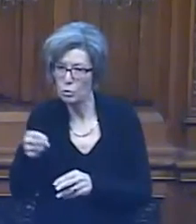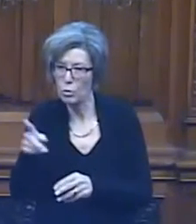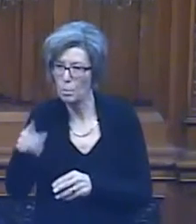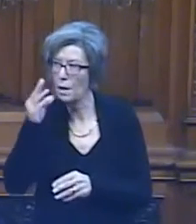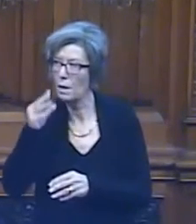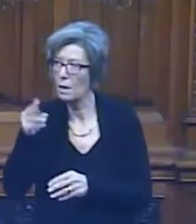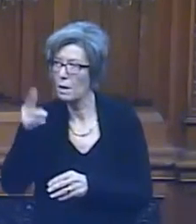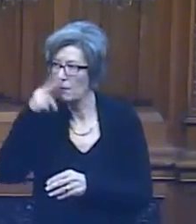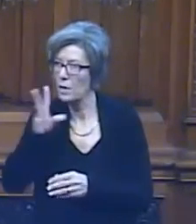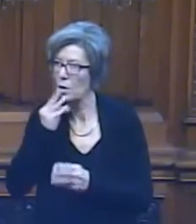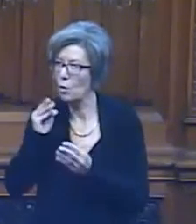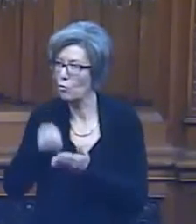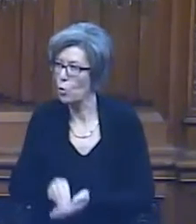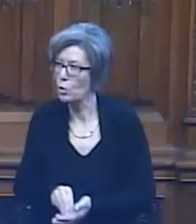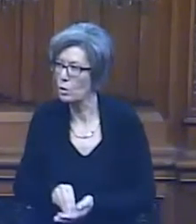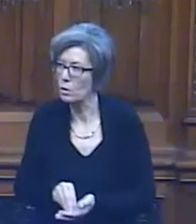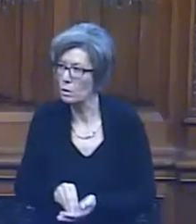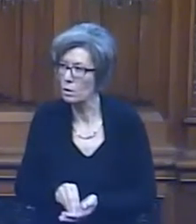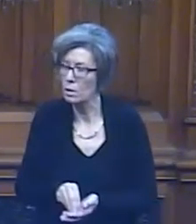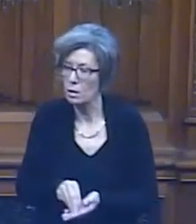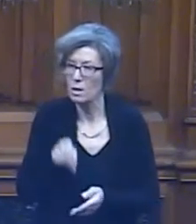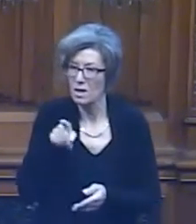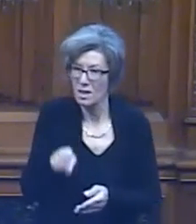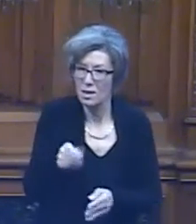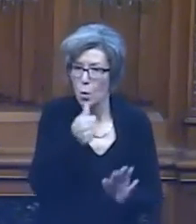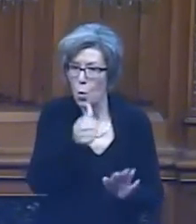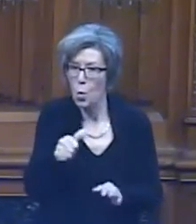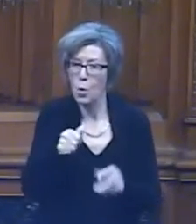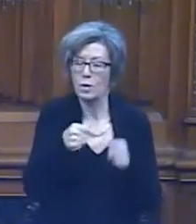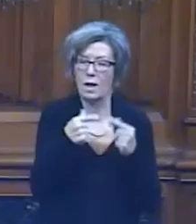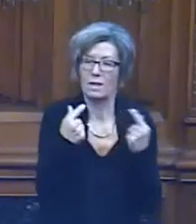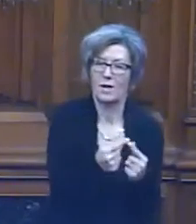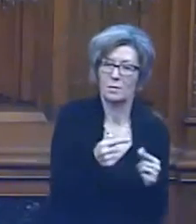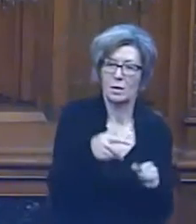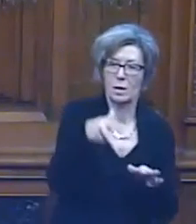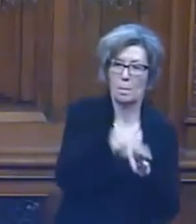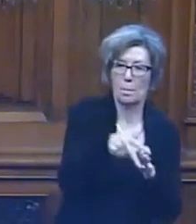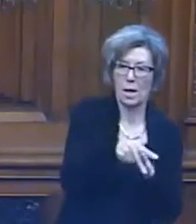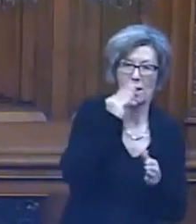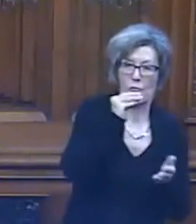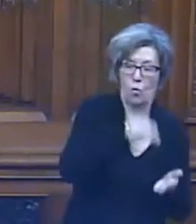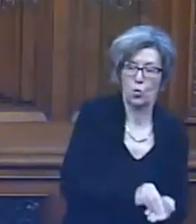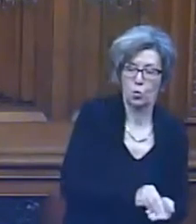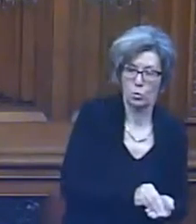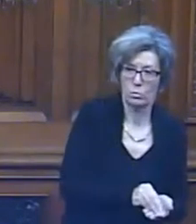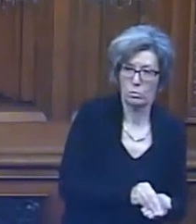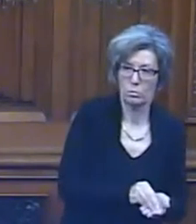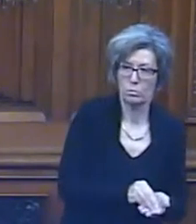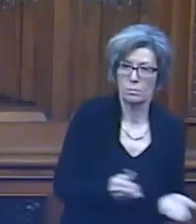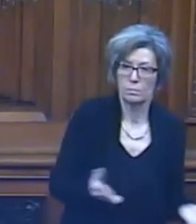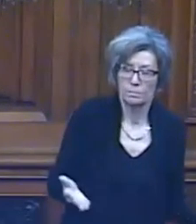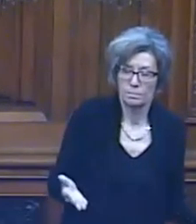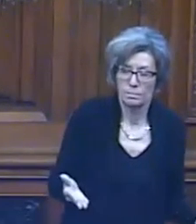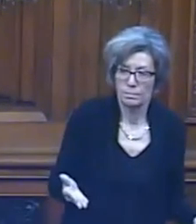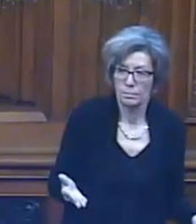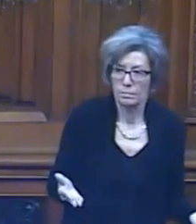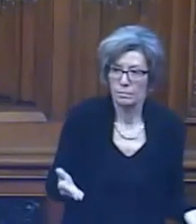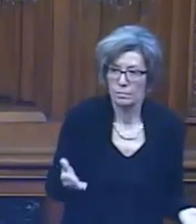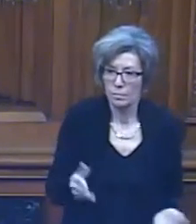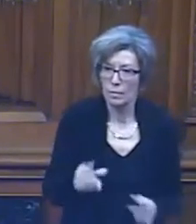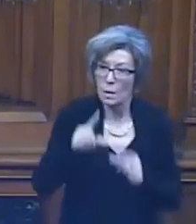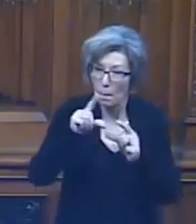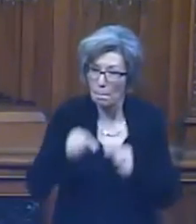Oh ja. Die haben eine 100 Quadratmeter Behindertenwohnung. Würde